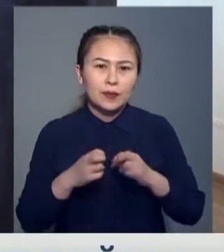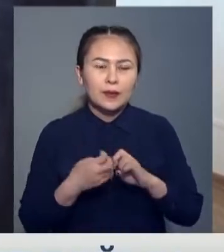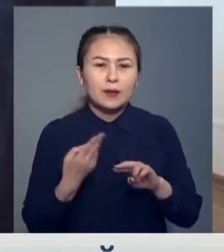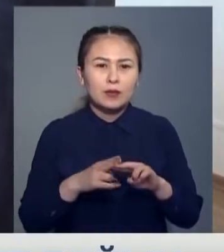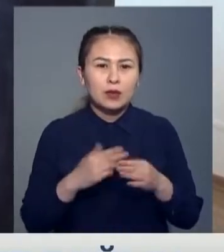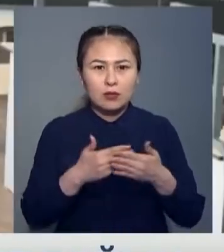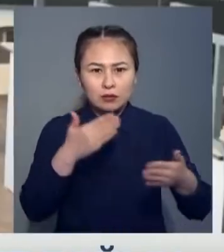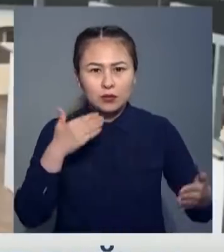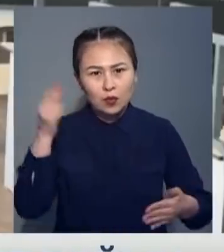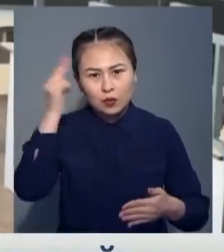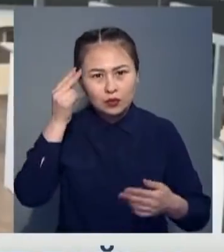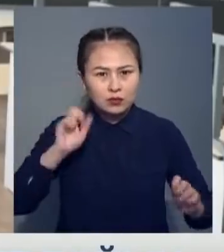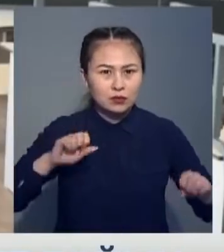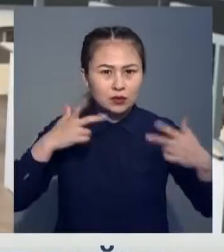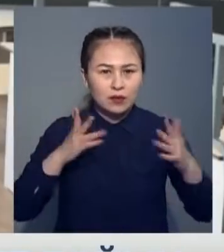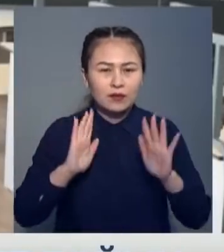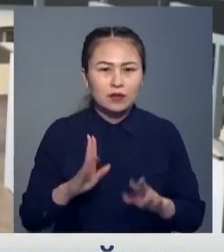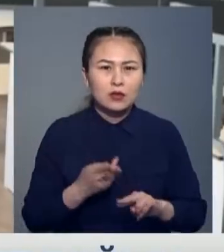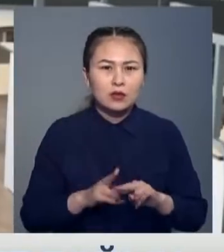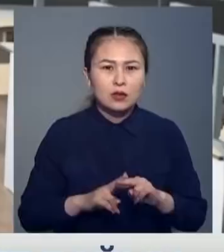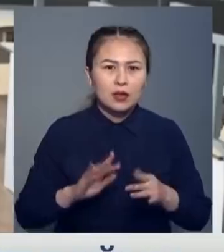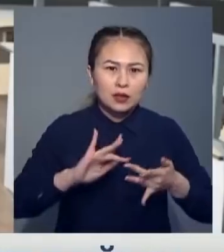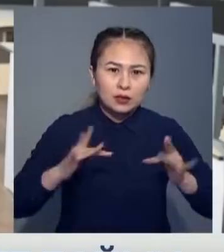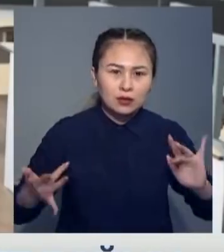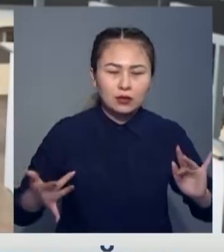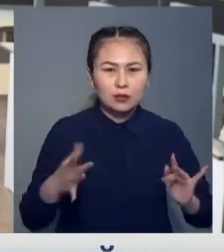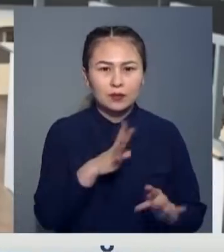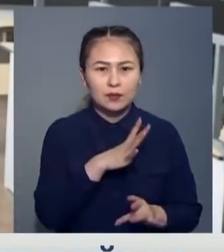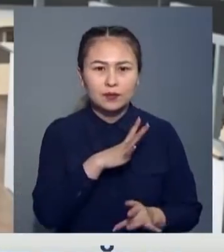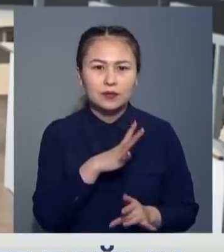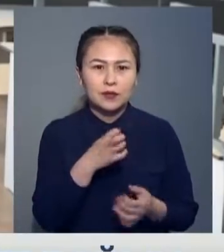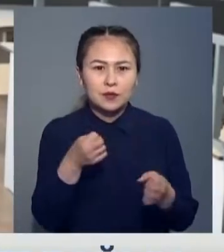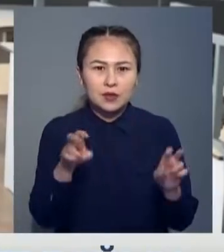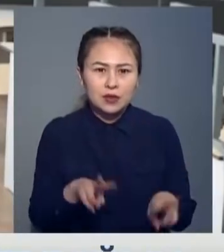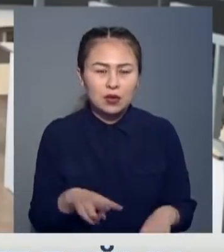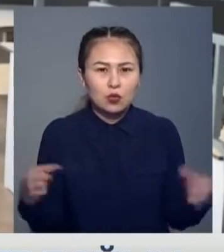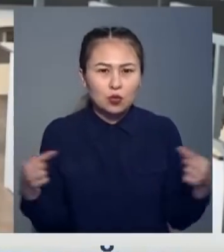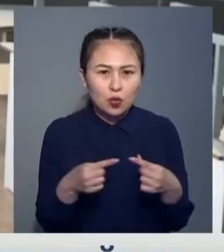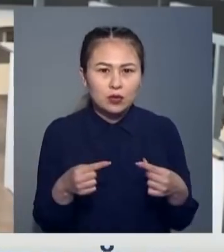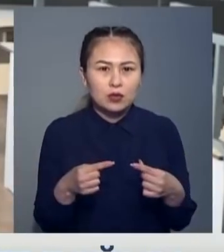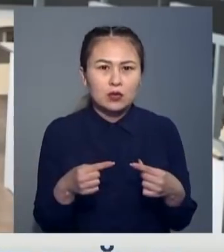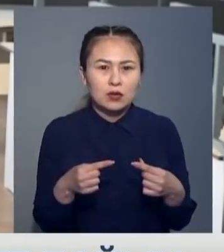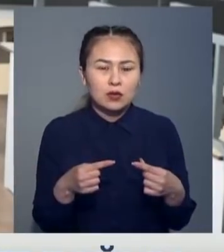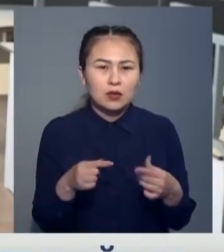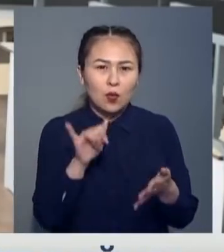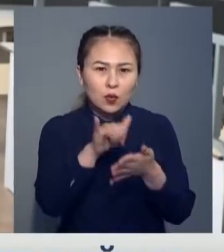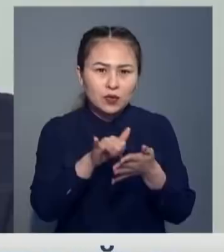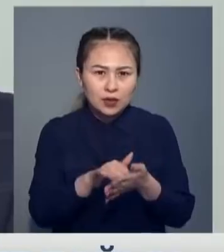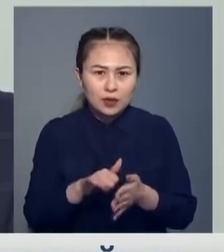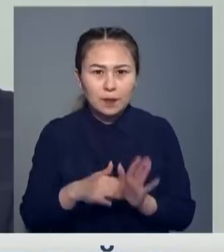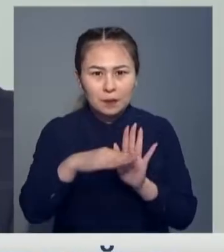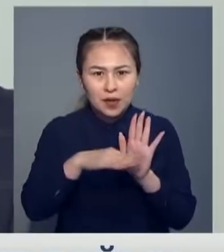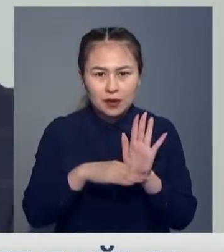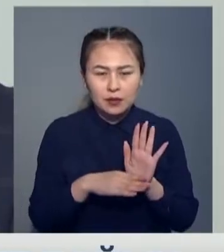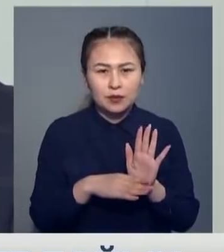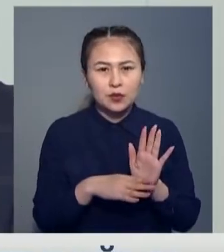оқытуды әртүрлі әлеуметтік желілер арқылы болса да, арнайы нақты платформаларды орнату арқылы болса да,